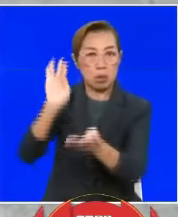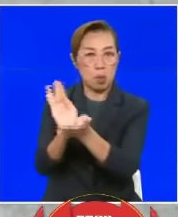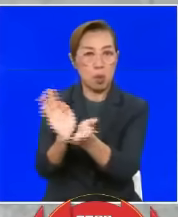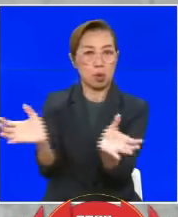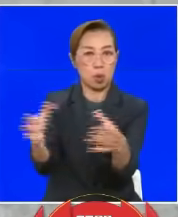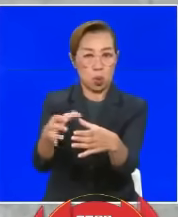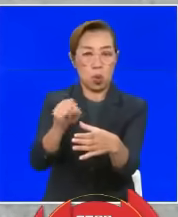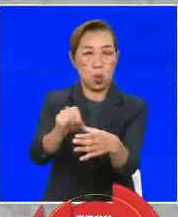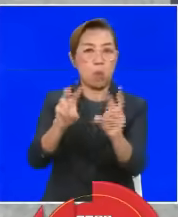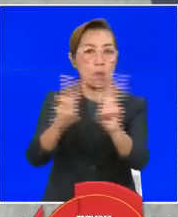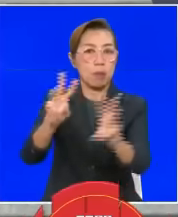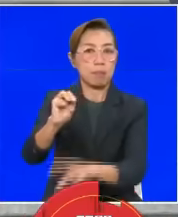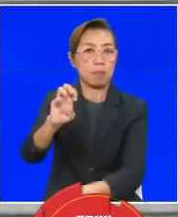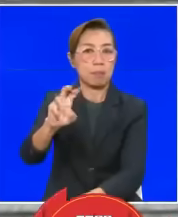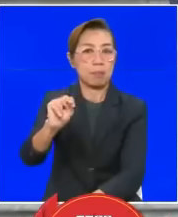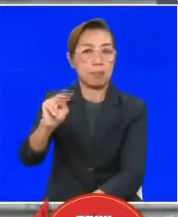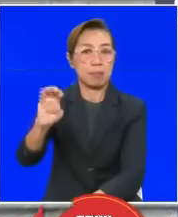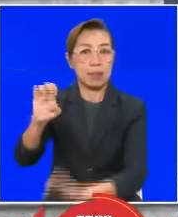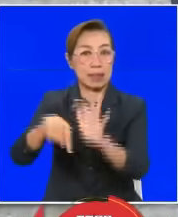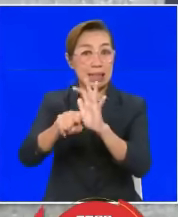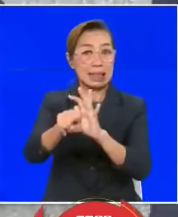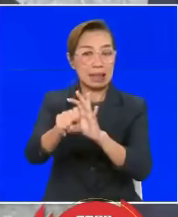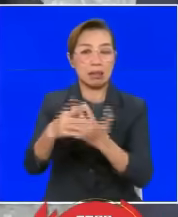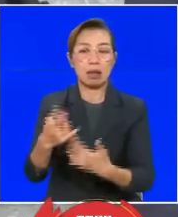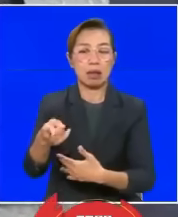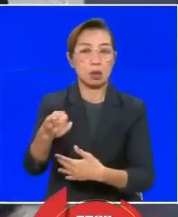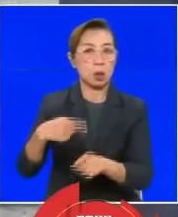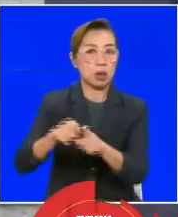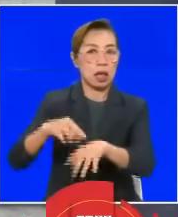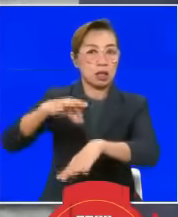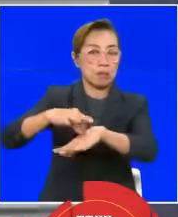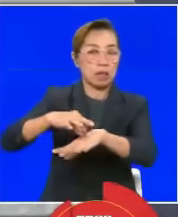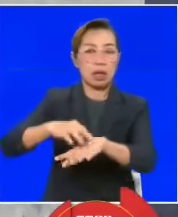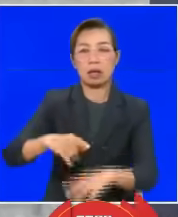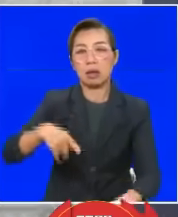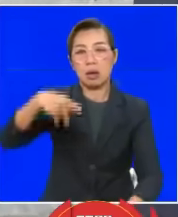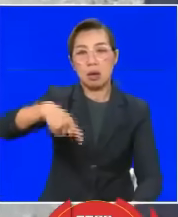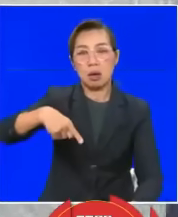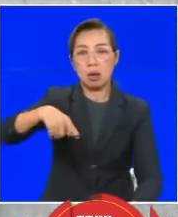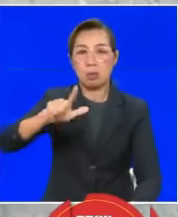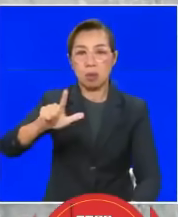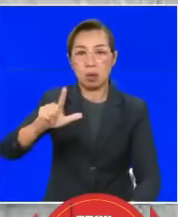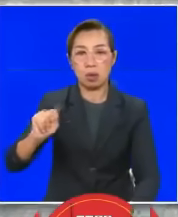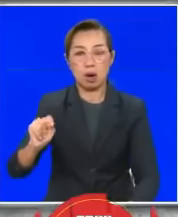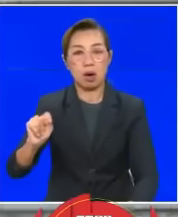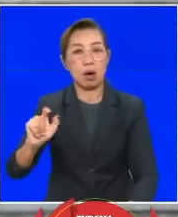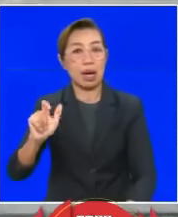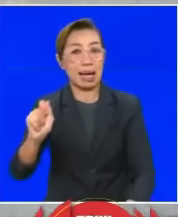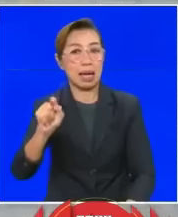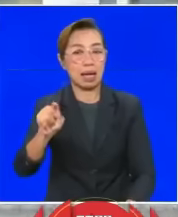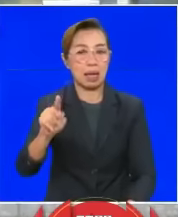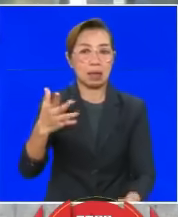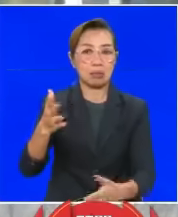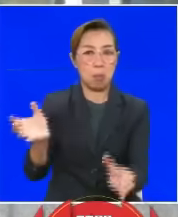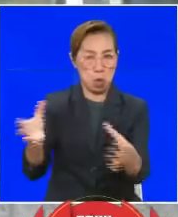พนันมินนี่ของพื้นที่สนทุ่งมหาเมฆตั้งแต่ระดับพลตำรวจเอกธนาชูวงศ์รองผู้บัญชาการตำรวจแห่งชาติในฐานะหัวหน้า